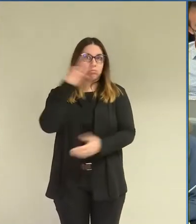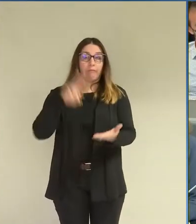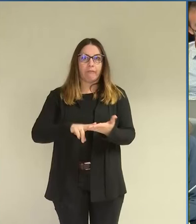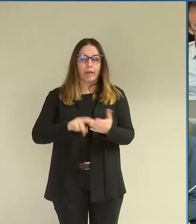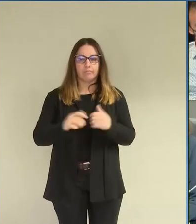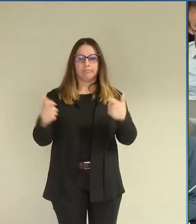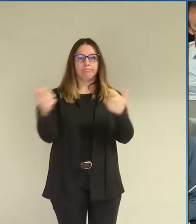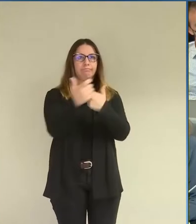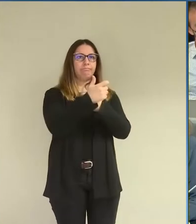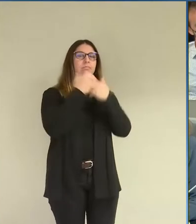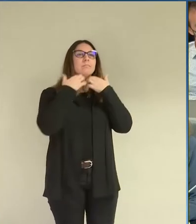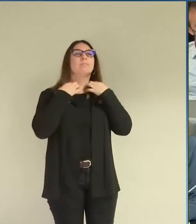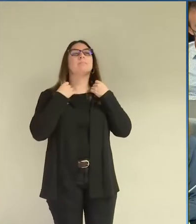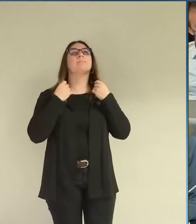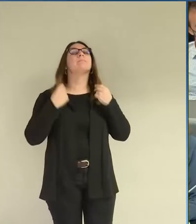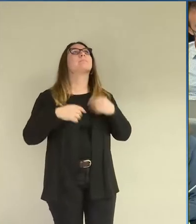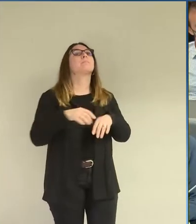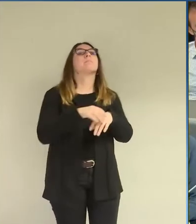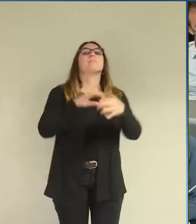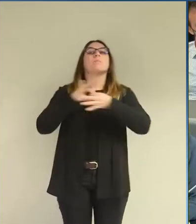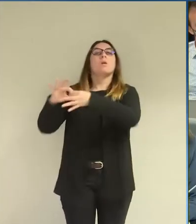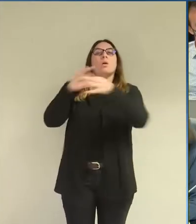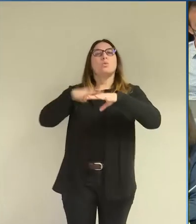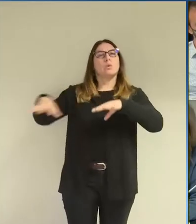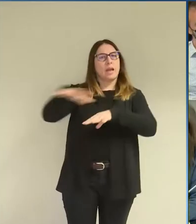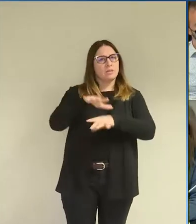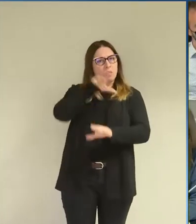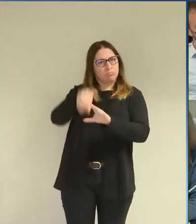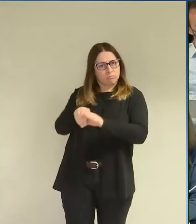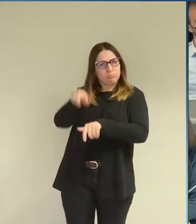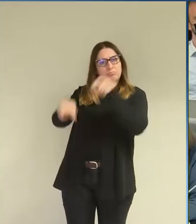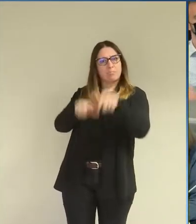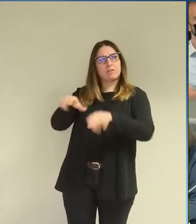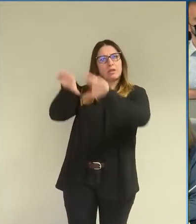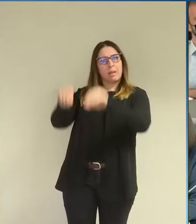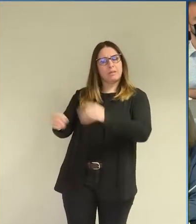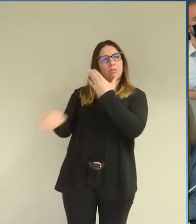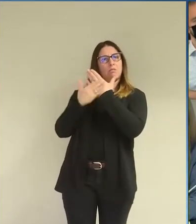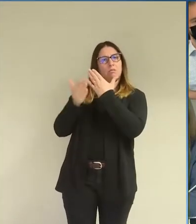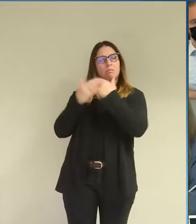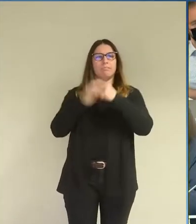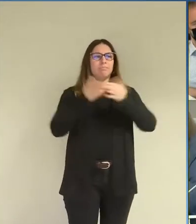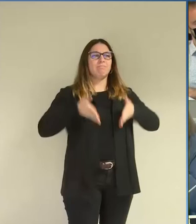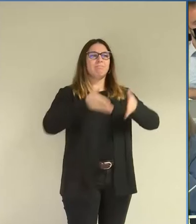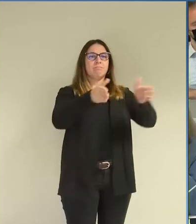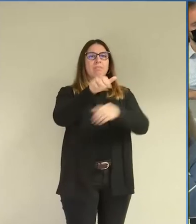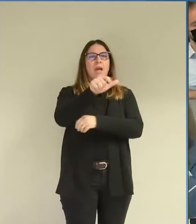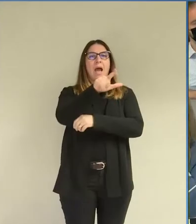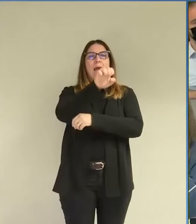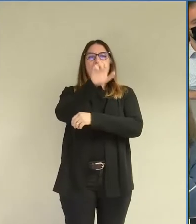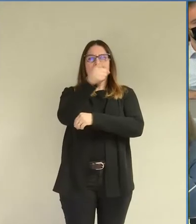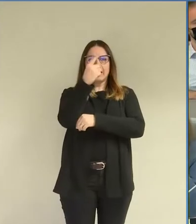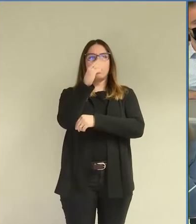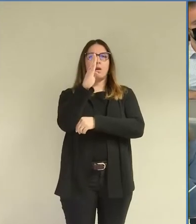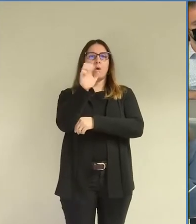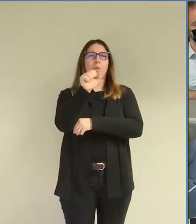l'union de quartier mais également des riverains ont contacté notre groupe pour dénoncer l'abandon du secteur alliés beauvert par votre majorité